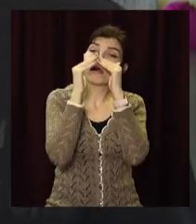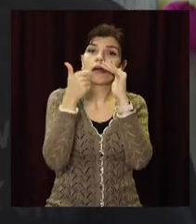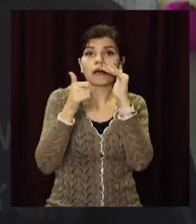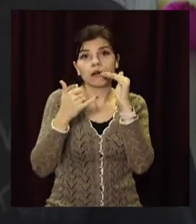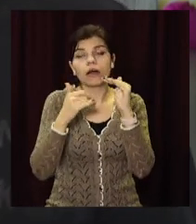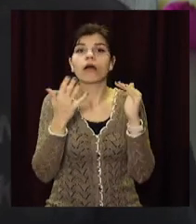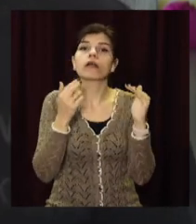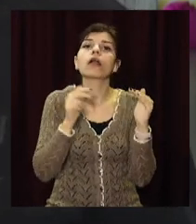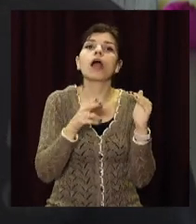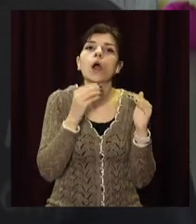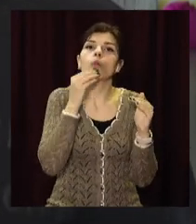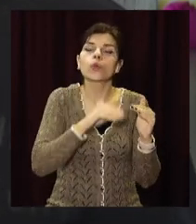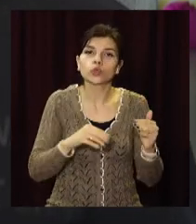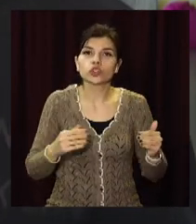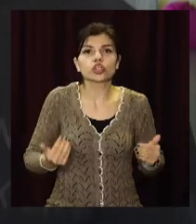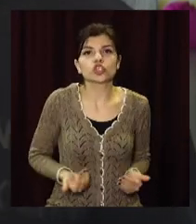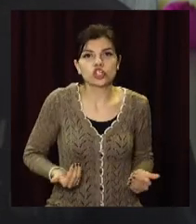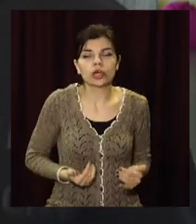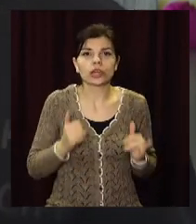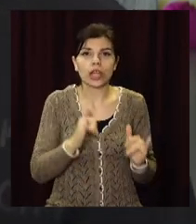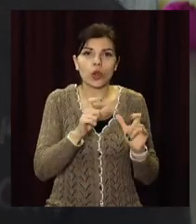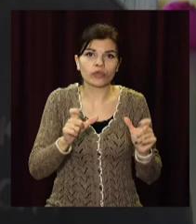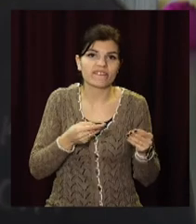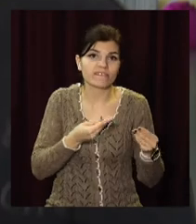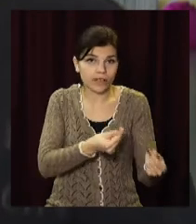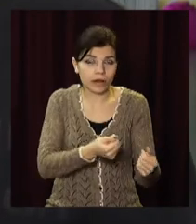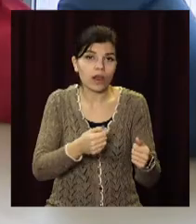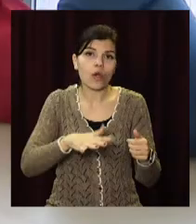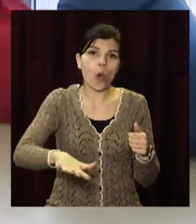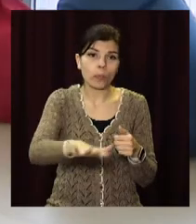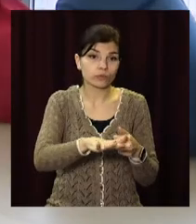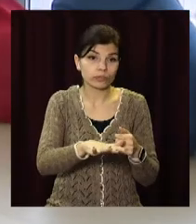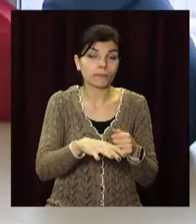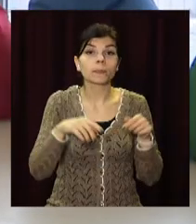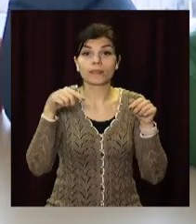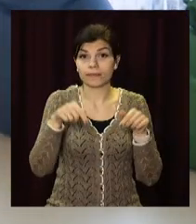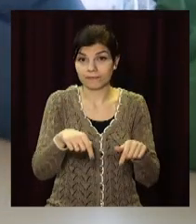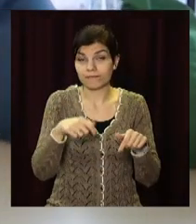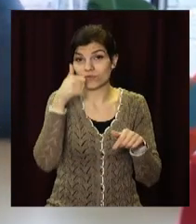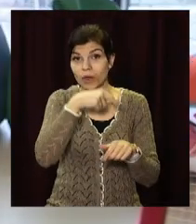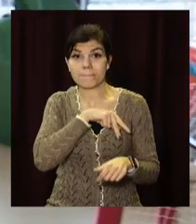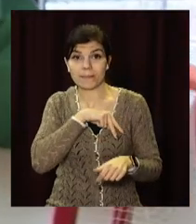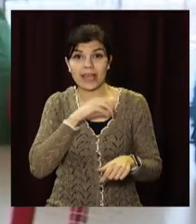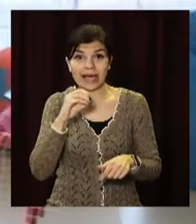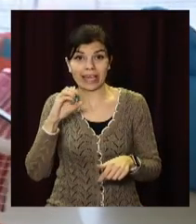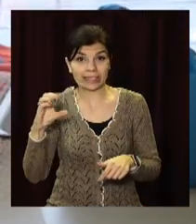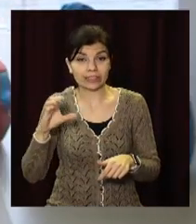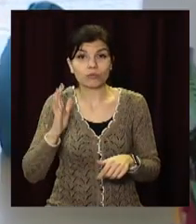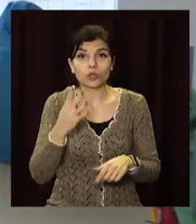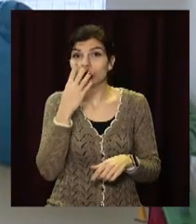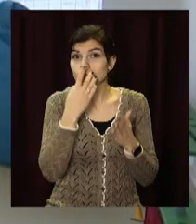іное улучшило життя громади чи общества. Цьогоріч за архітектурну премію ЄС змагатиметься